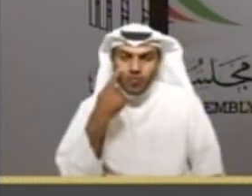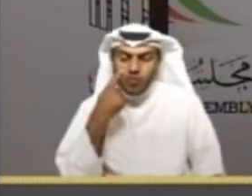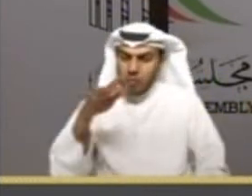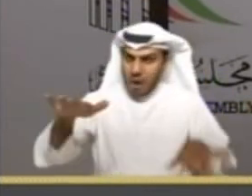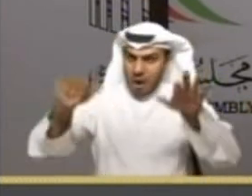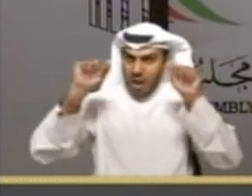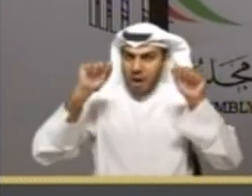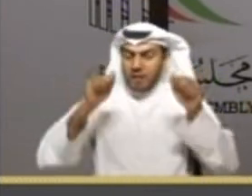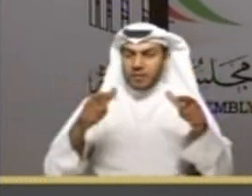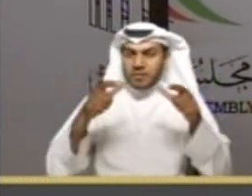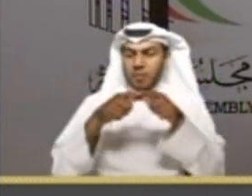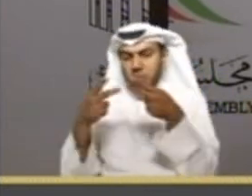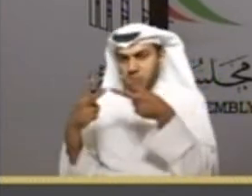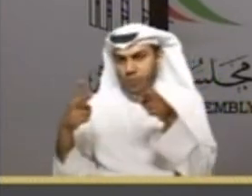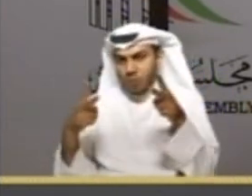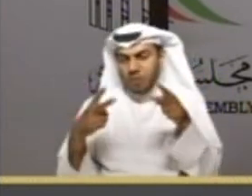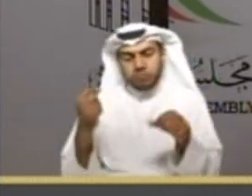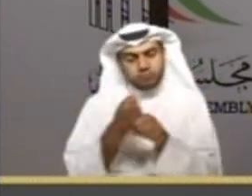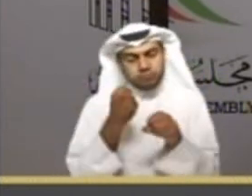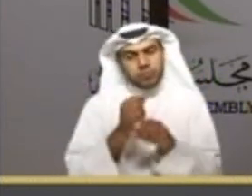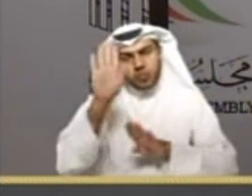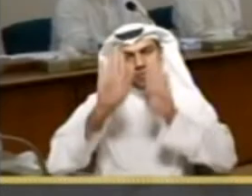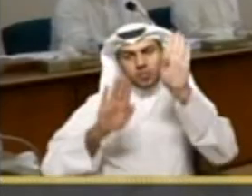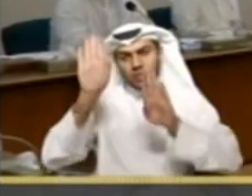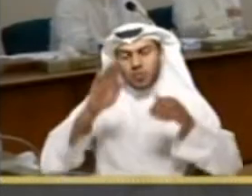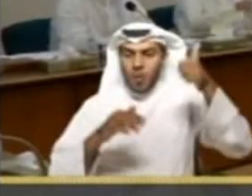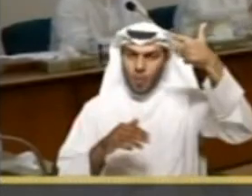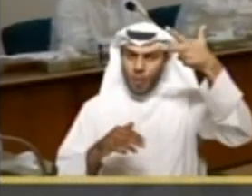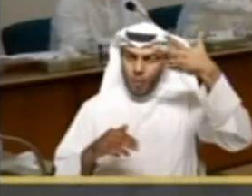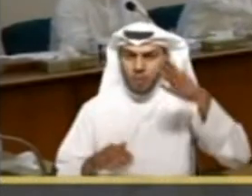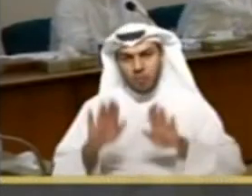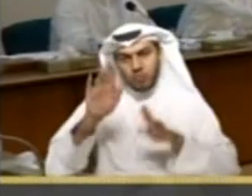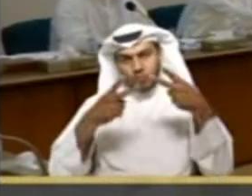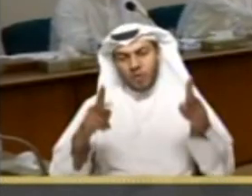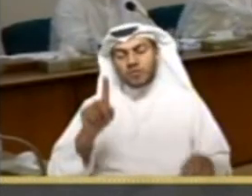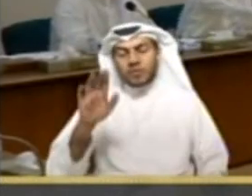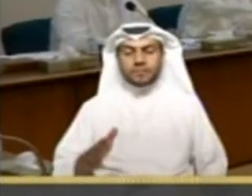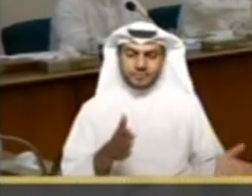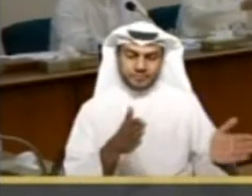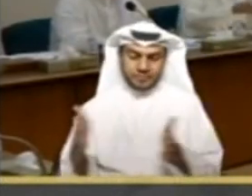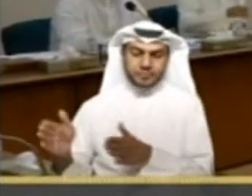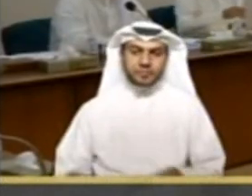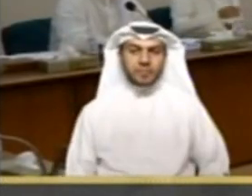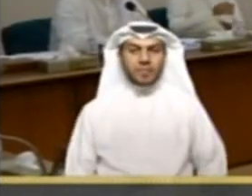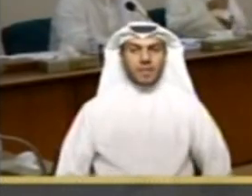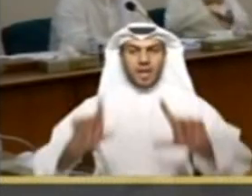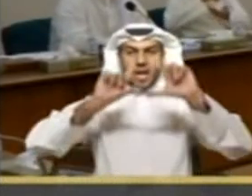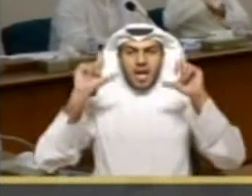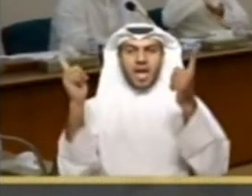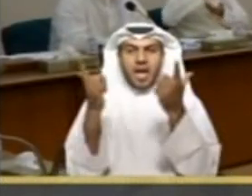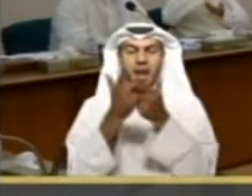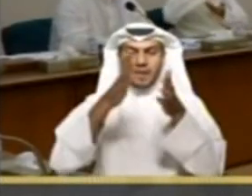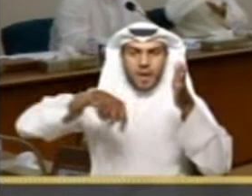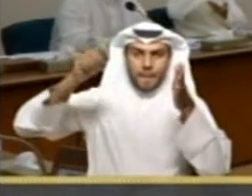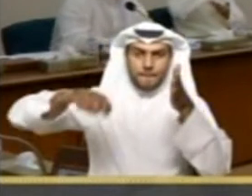وخالصة في اتفاق مبدئي كامل، ونبلش نصوت عليها مادة مادة. وحول تكليفات مجلس الأمة لبعض اللجان، فقد وصلت